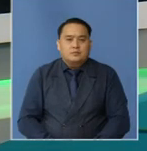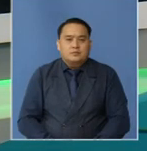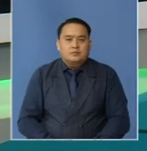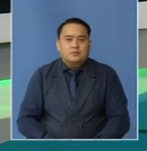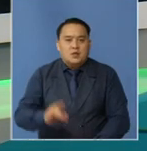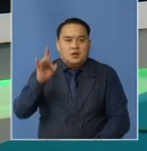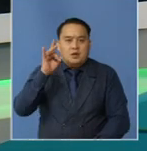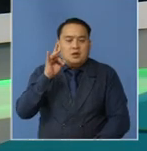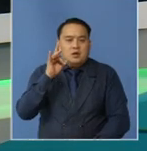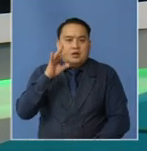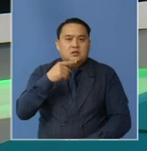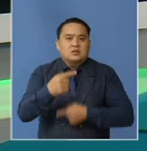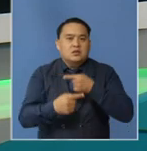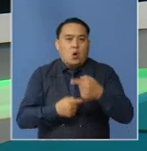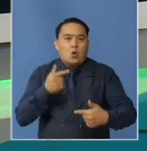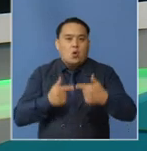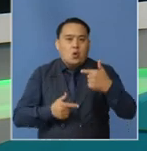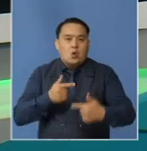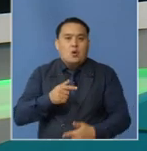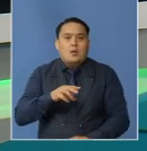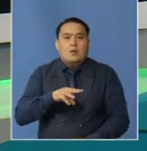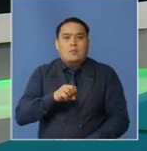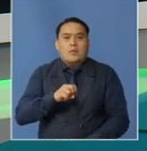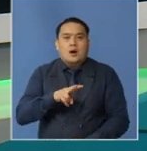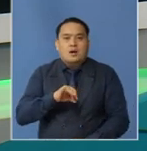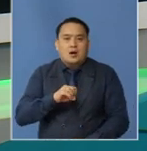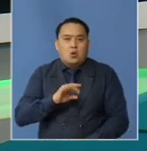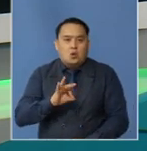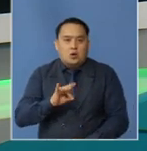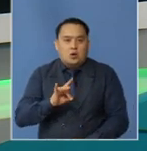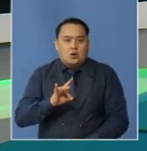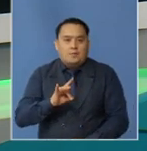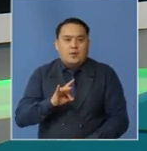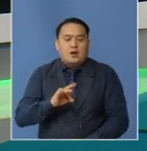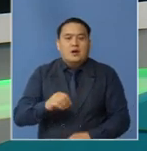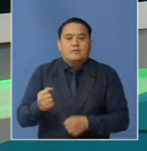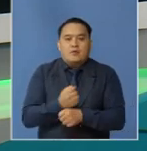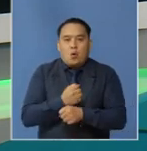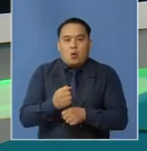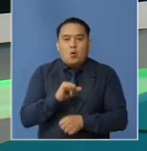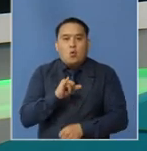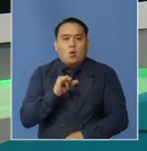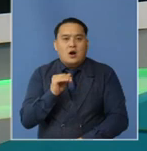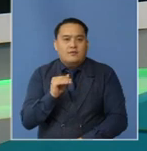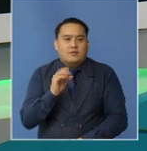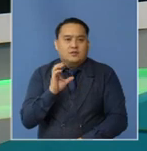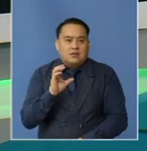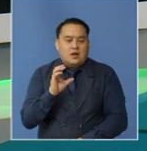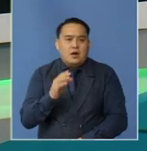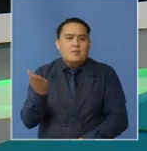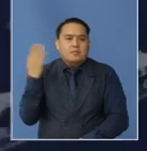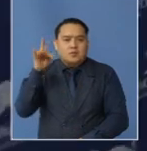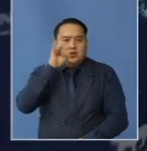Стал известен следующий соперник Конора Макгрегора в UFC. Ирландский боец смешанных единоборств в декабре проведет бой с